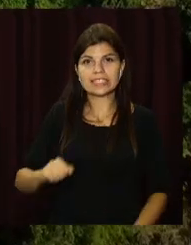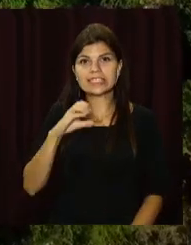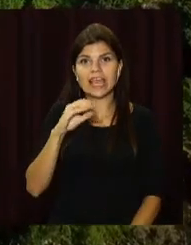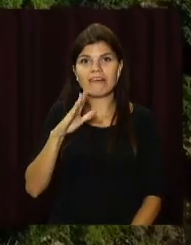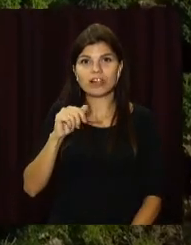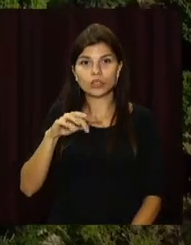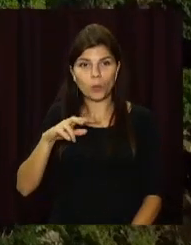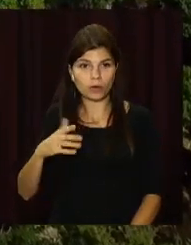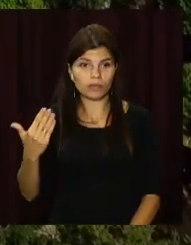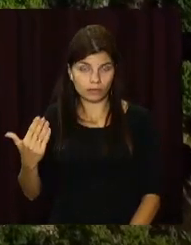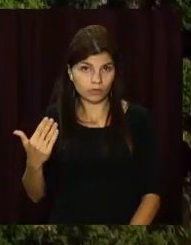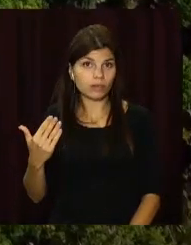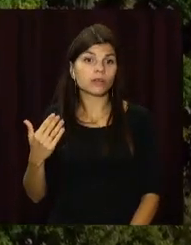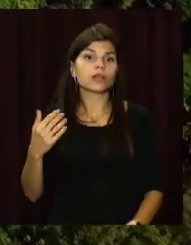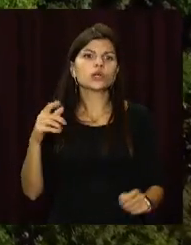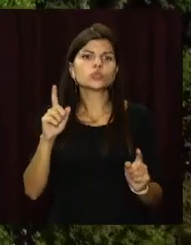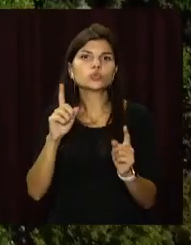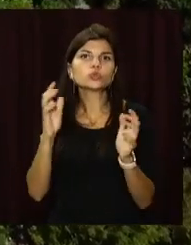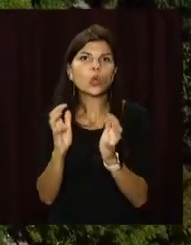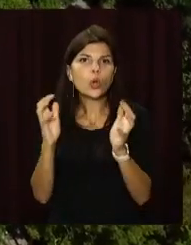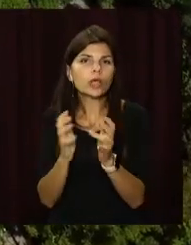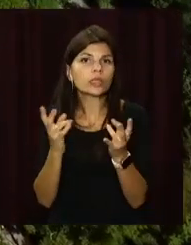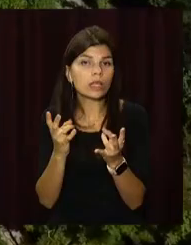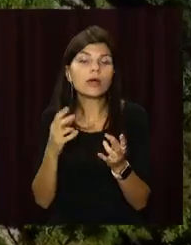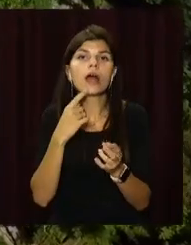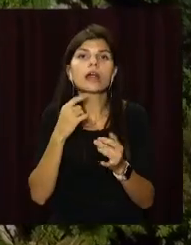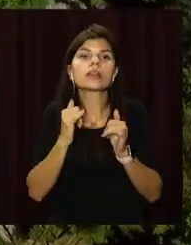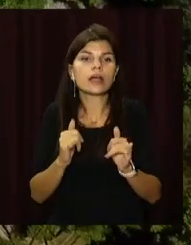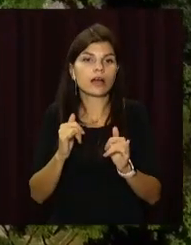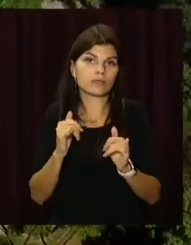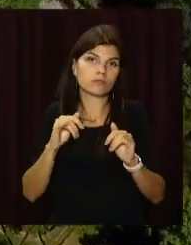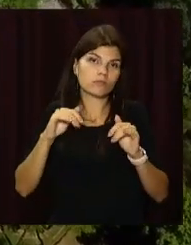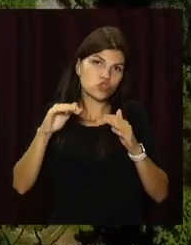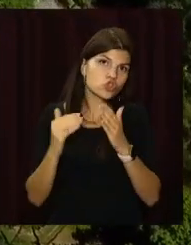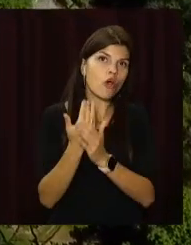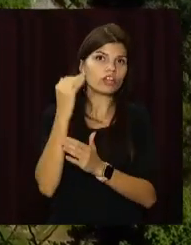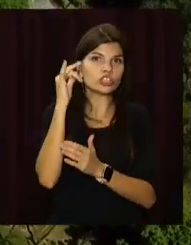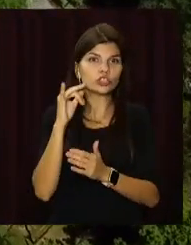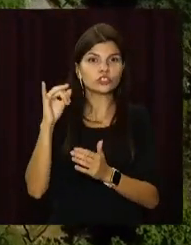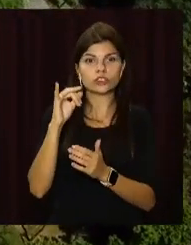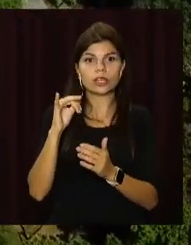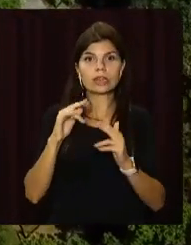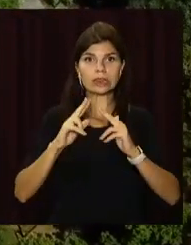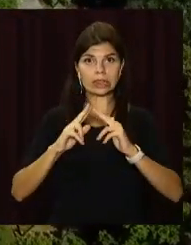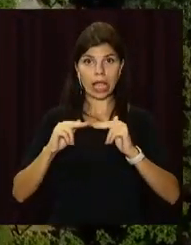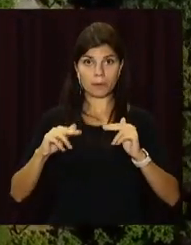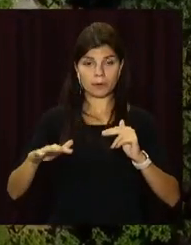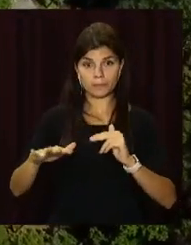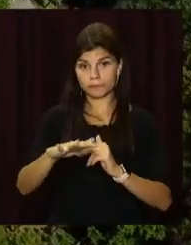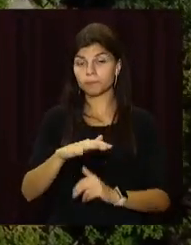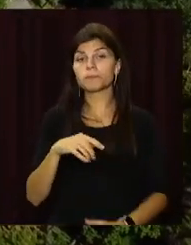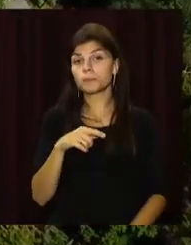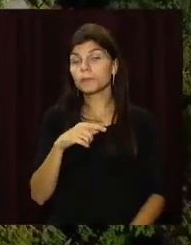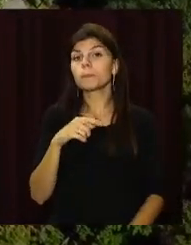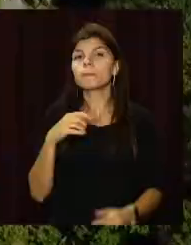зібралися представники влади, архітектори та історики. Все задля формування оновленої історичної візитівки Дніпра. Ребрендинг